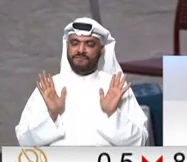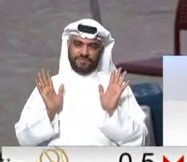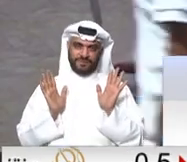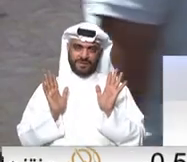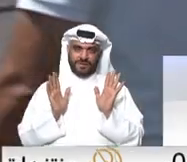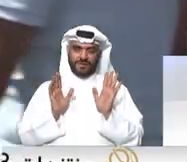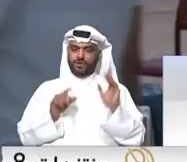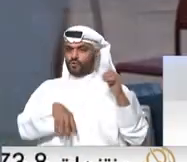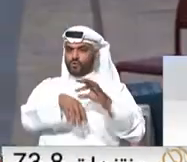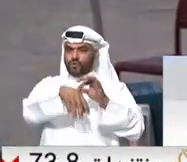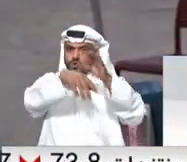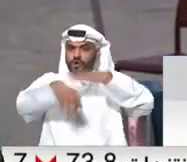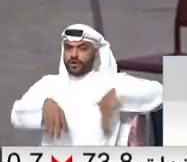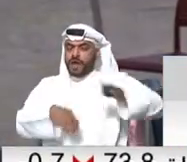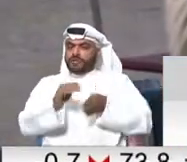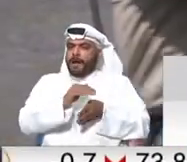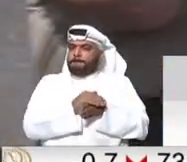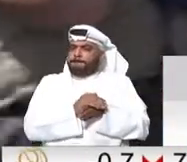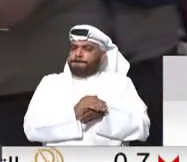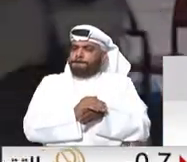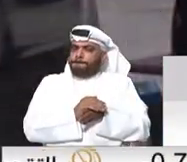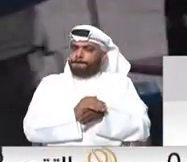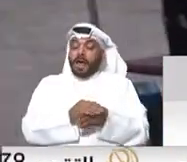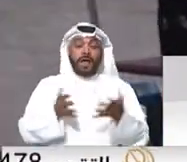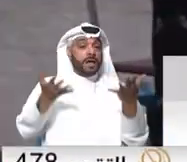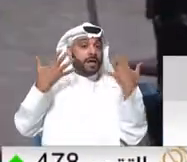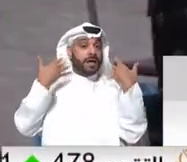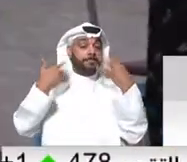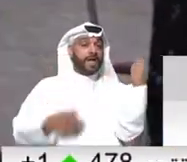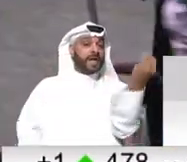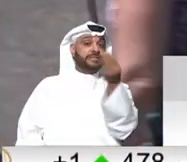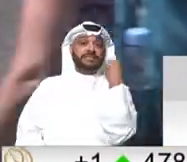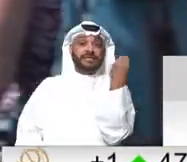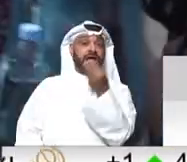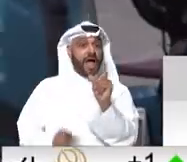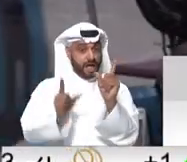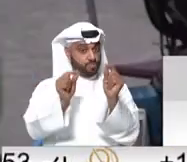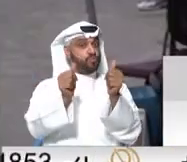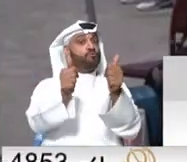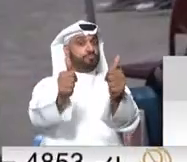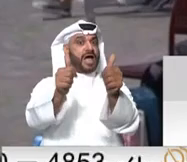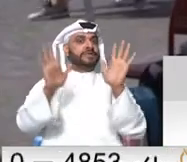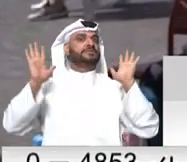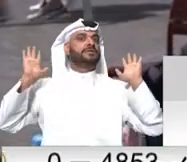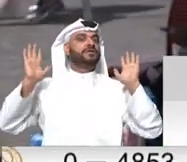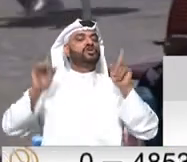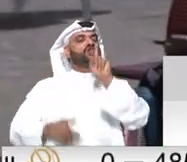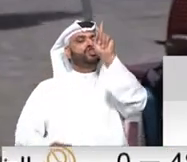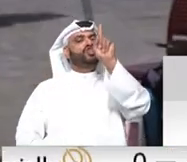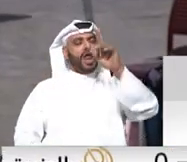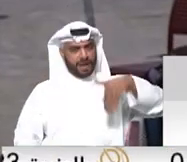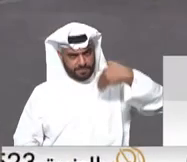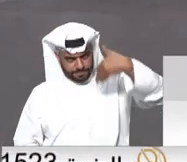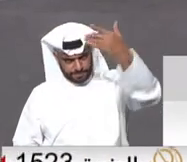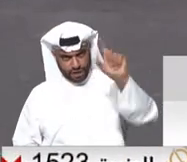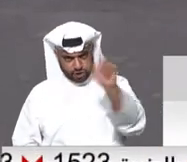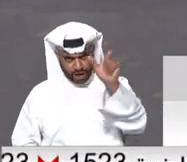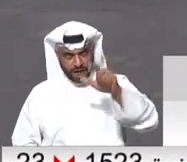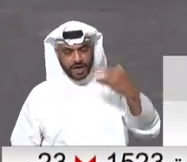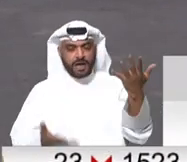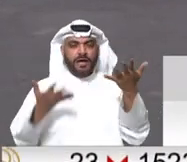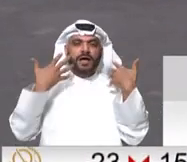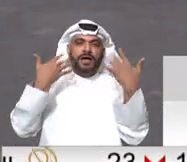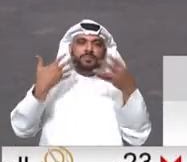كل الناس في مكانها. السياحه جيده في هذا الشهر، وحتى في الاشهر القادمه غتكون اكثر.